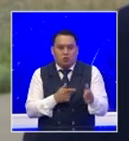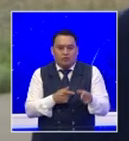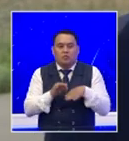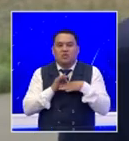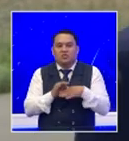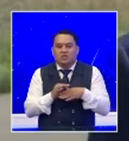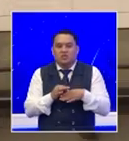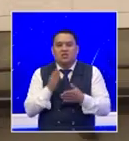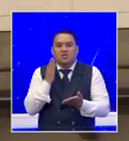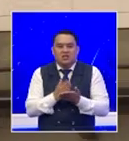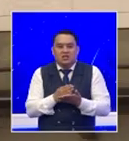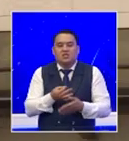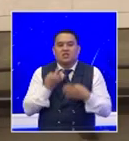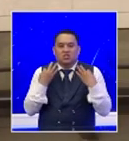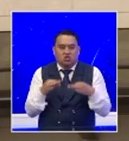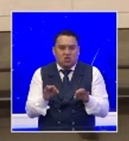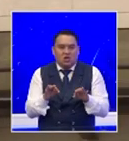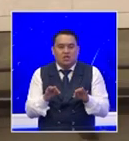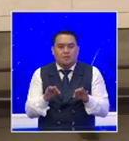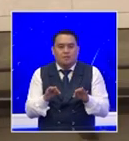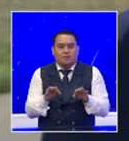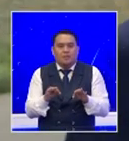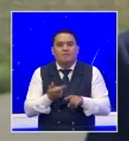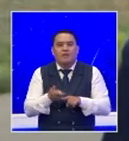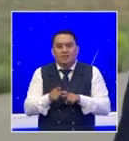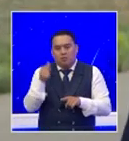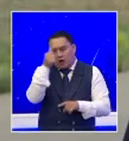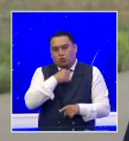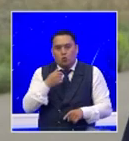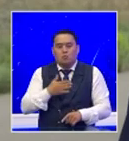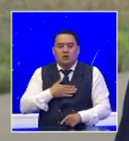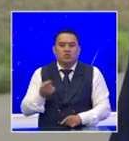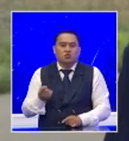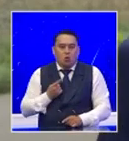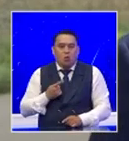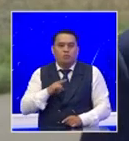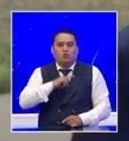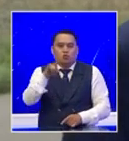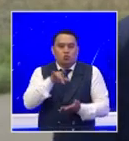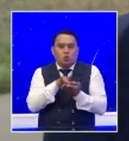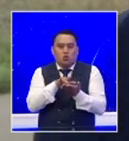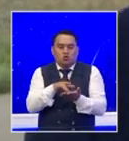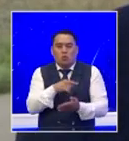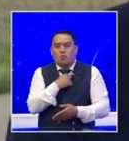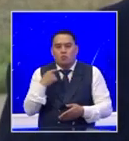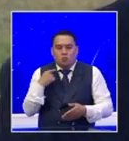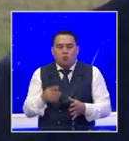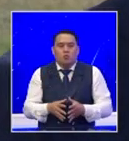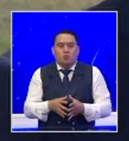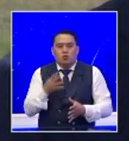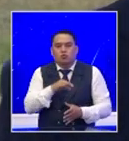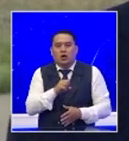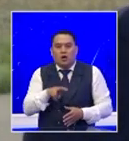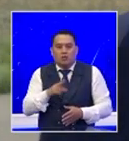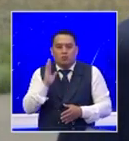имеют сертификаты, лицензии. Но в этом году мы ожидаем, значит, туристический поток больше, чем в прошлом году. В прошлом